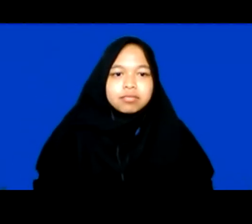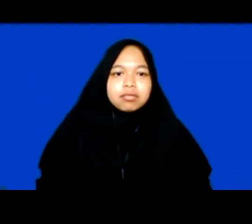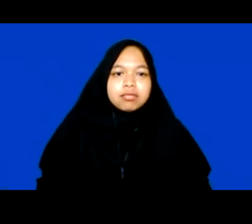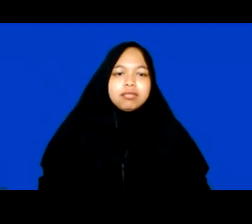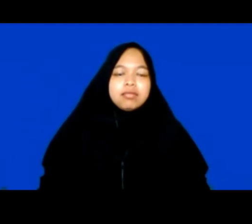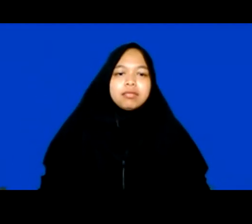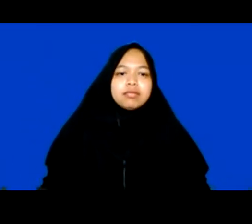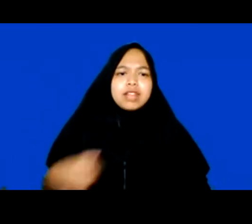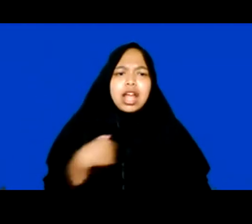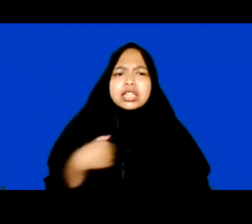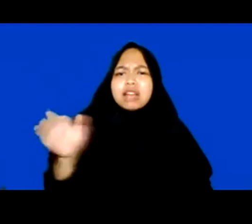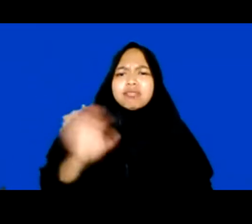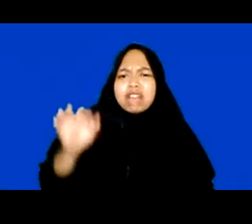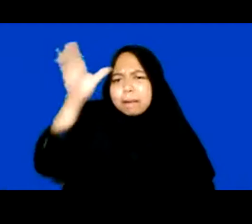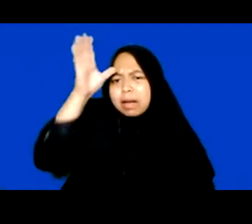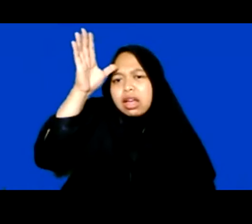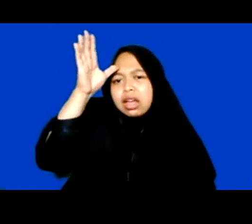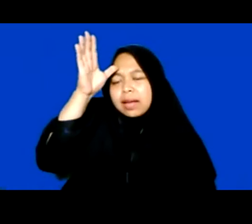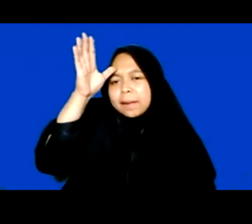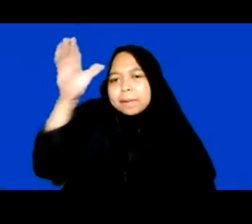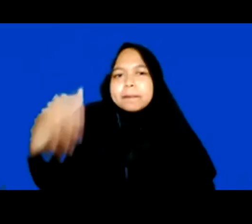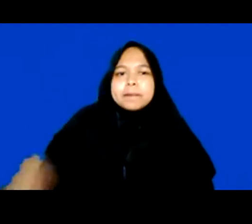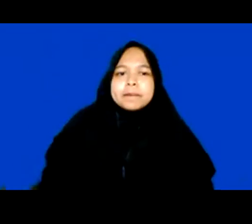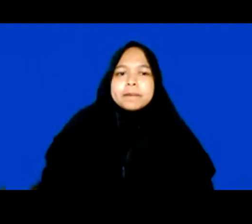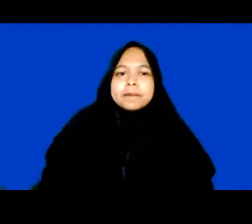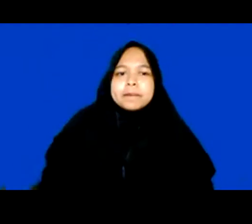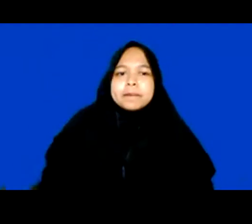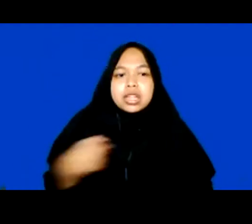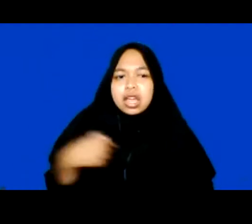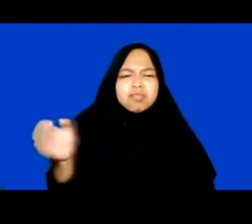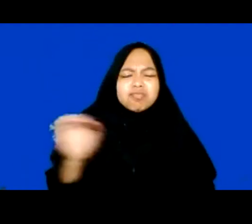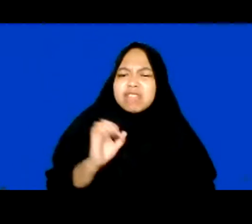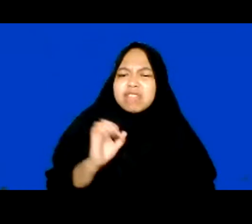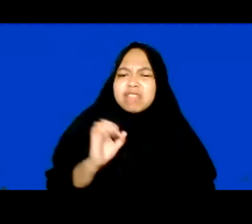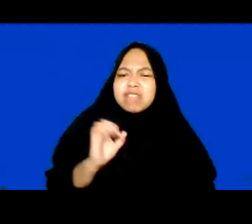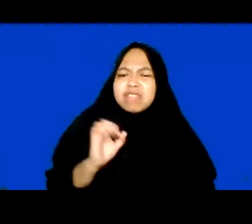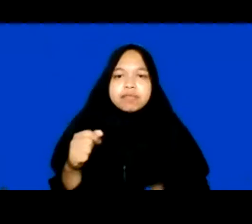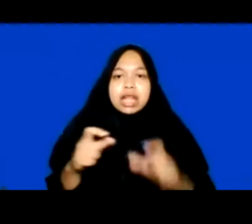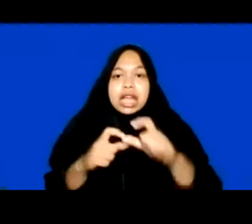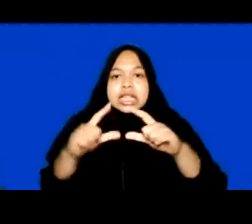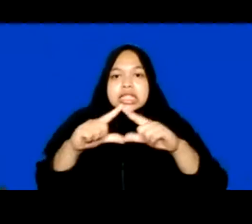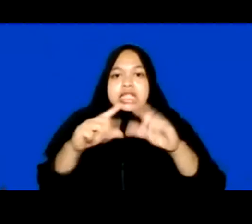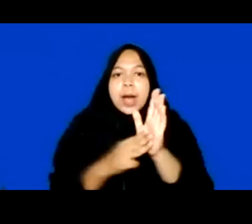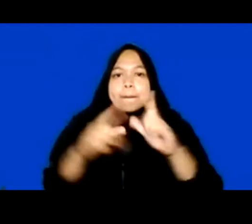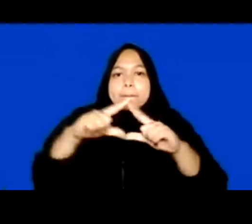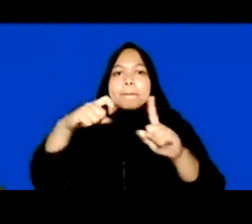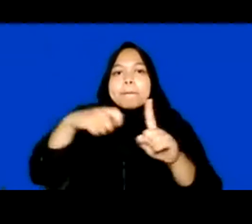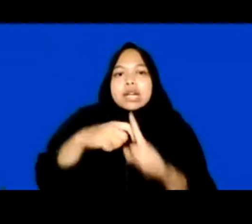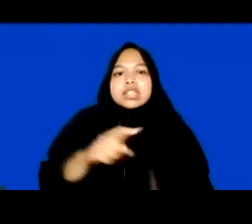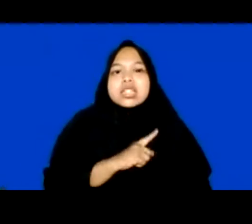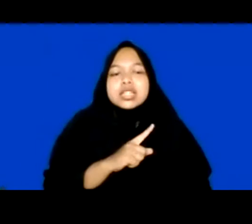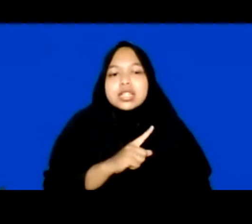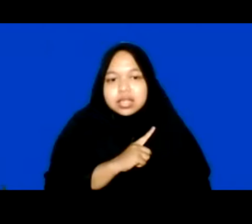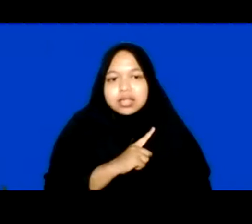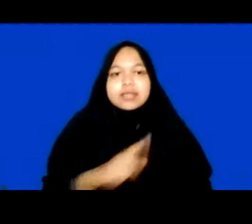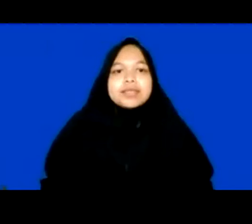juga pahami, karena itu juga kita nggak bisa samak sendiri juga di studio kita, karena untuk syarat pembuatan pabrik kulit itu juga kan harus ada